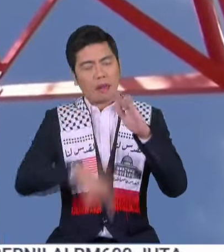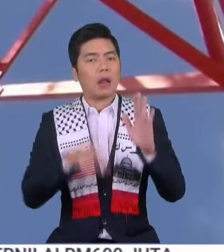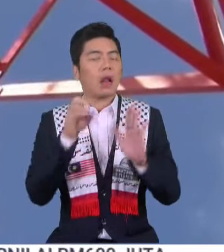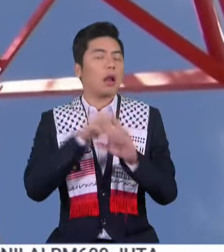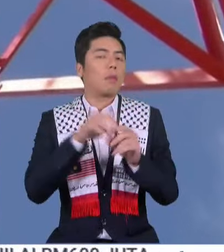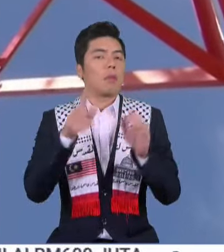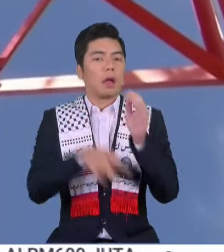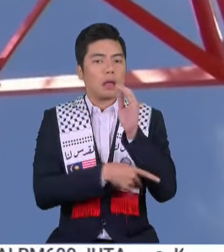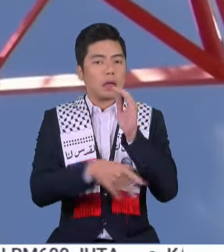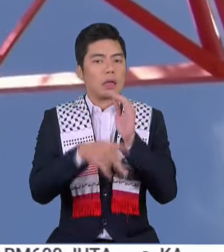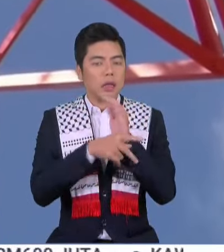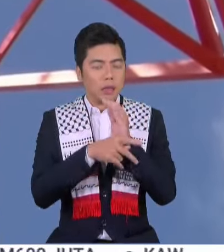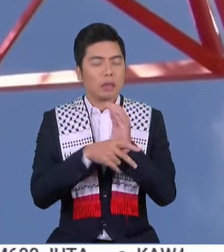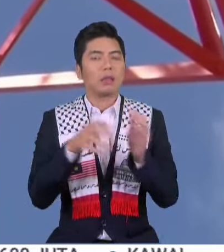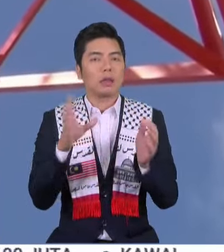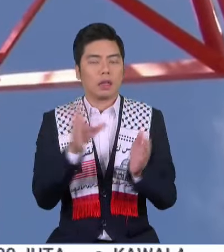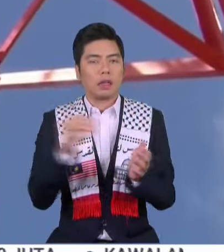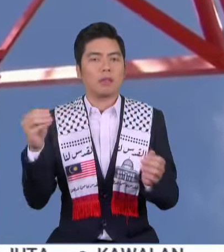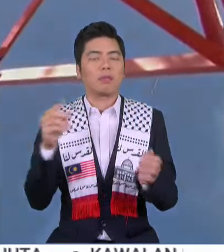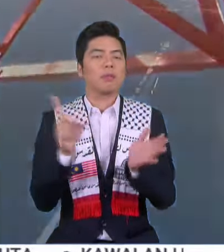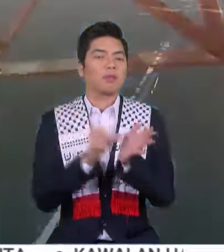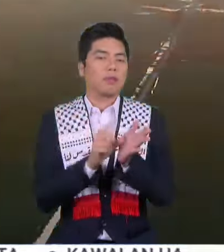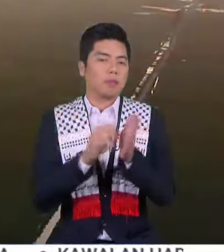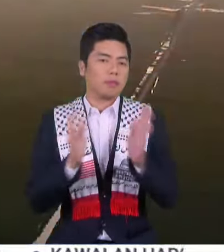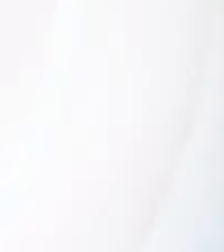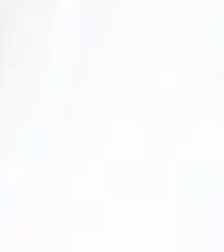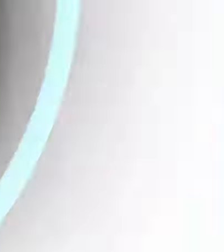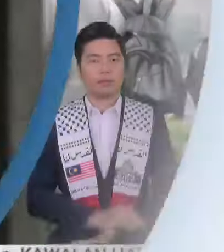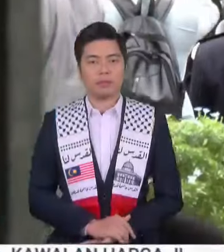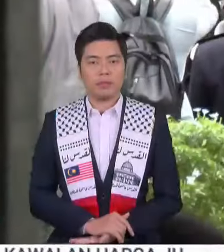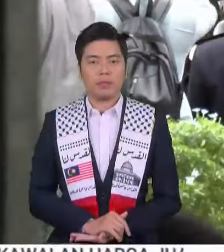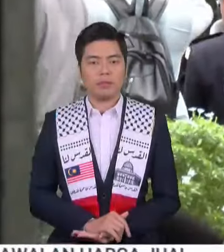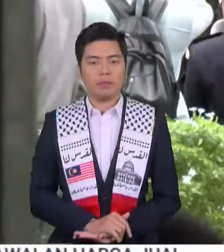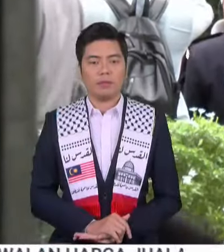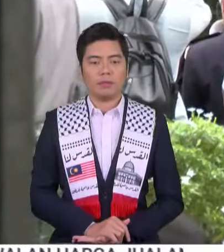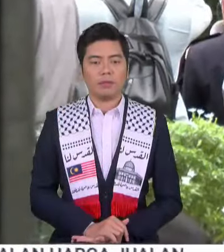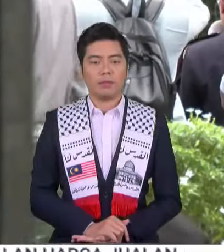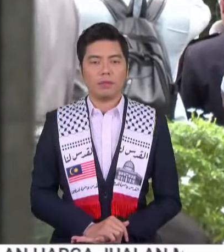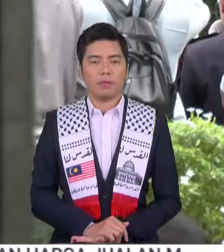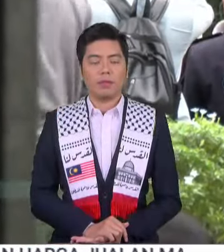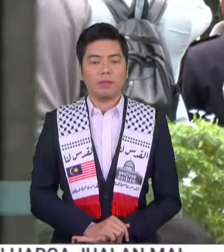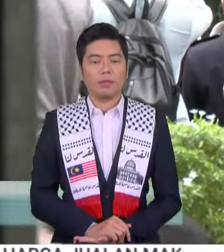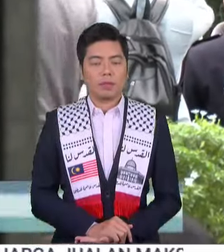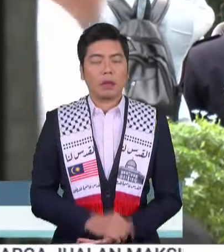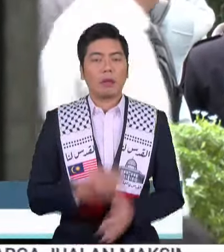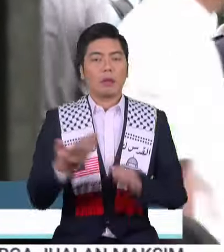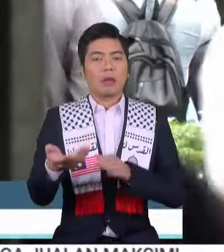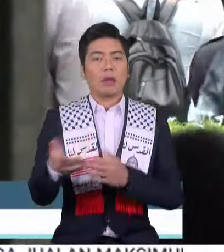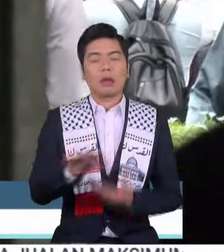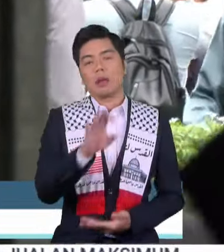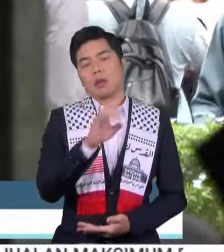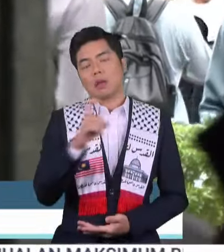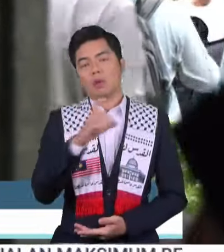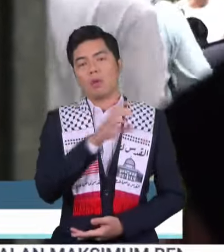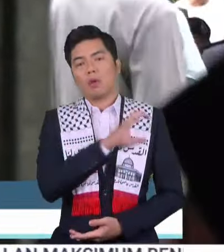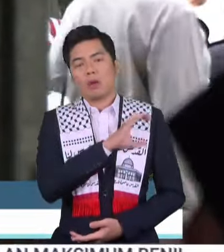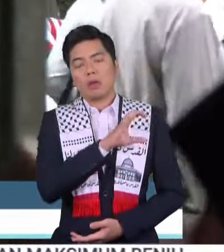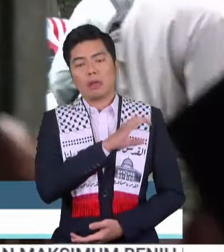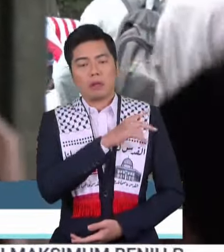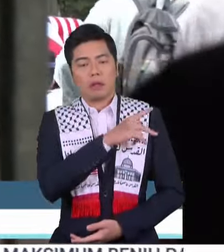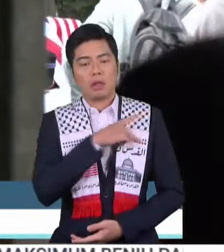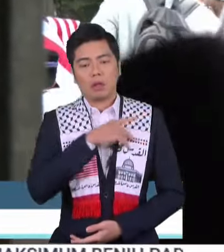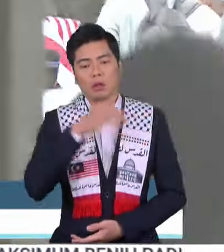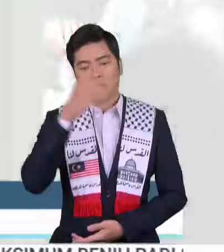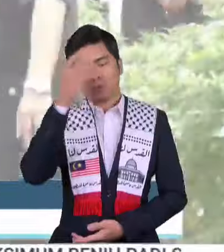Parlimen dan dilapor media. Jenazah bekas Ketua Polis Negara Tun